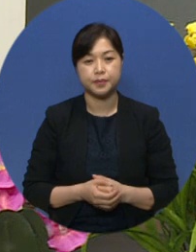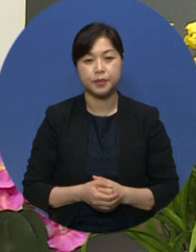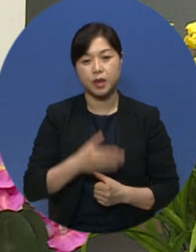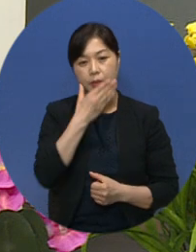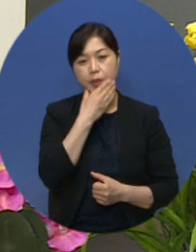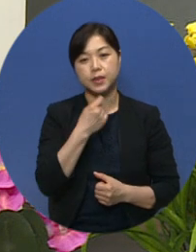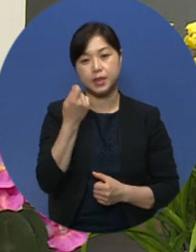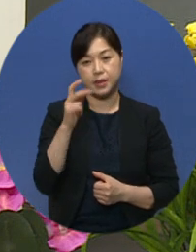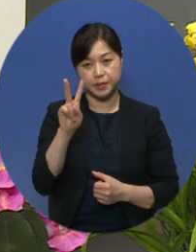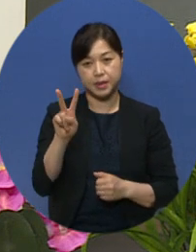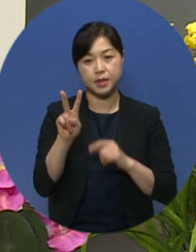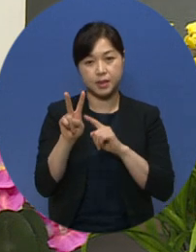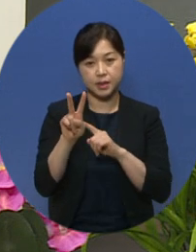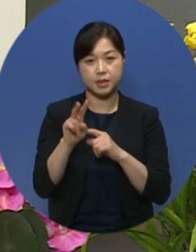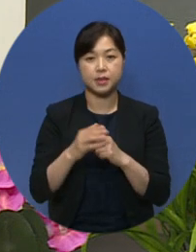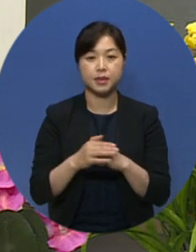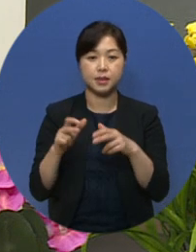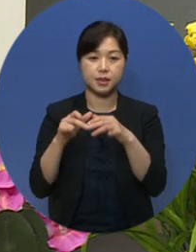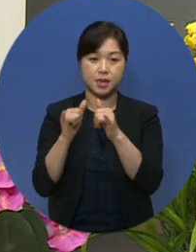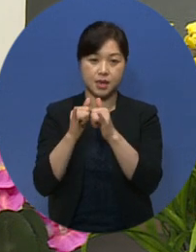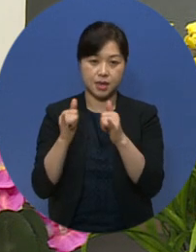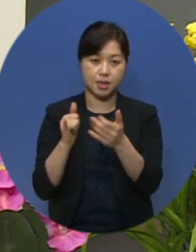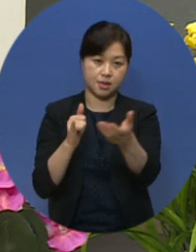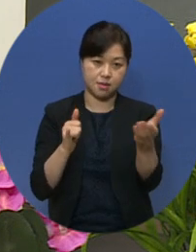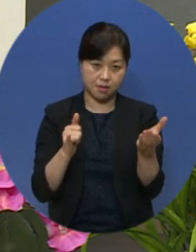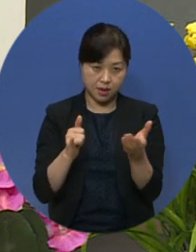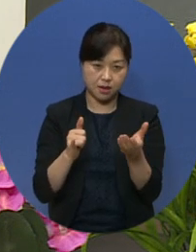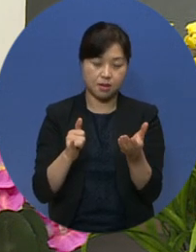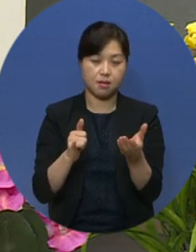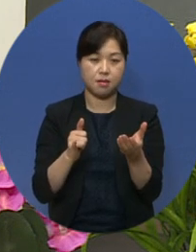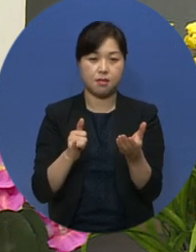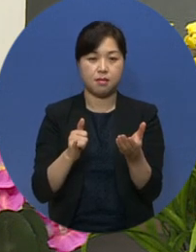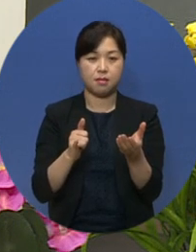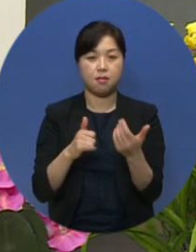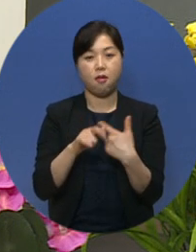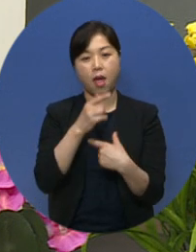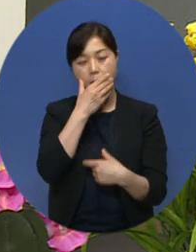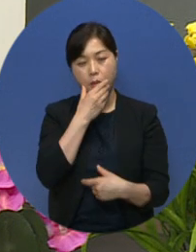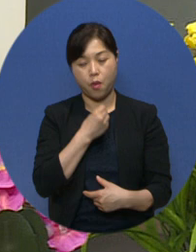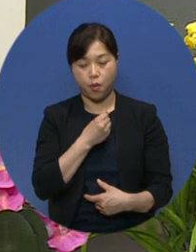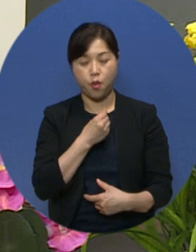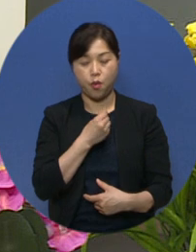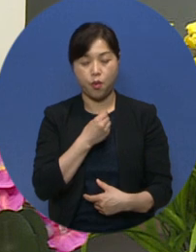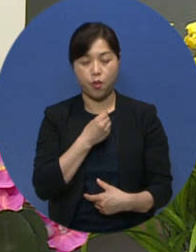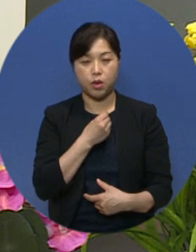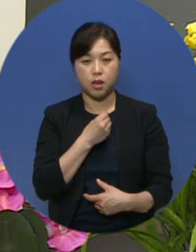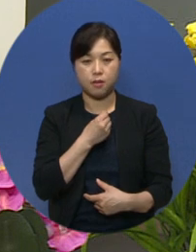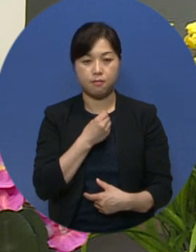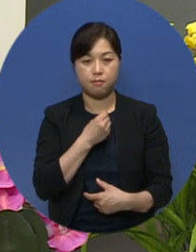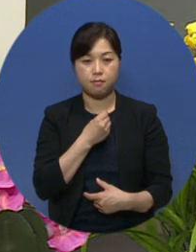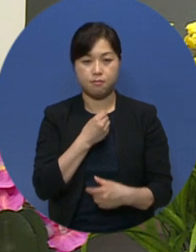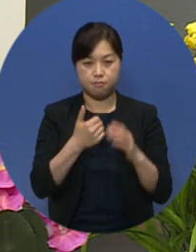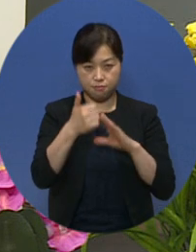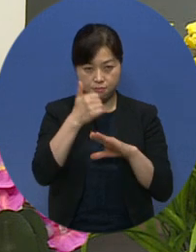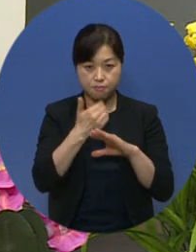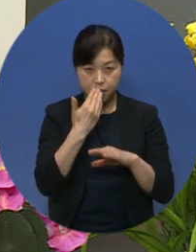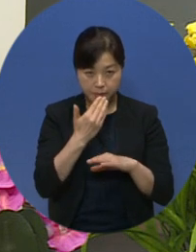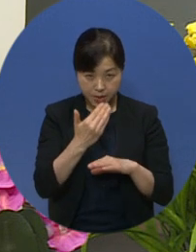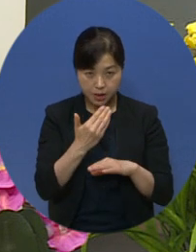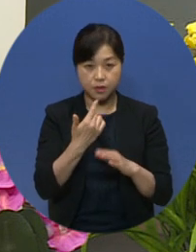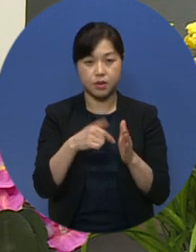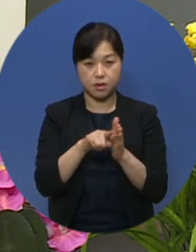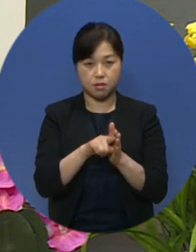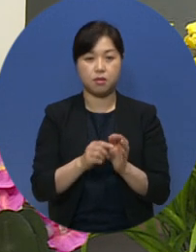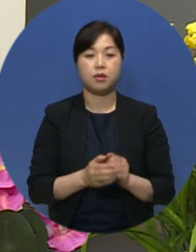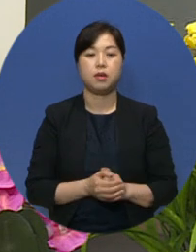티비에서는 장애인들이 에 좀 더 행복 추구를 할 수 있도록 그리고 예